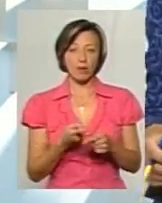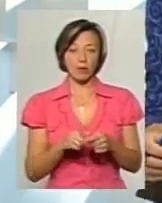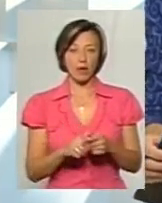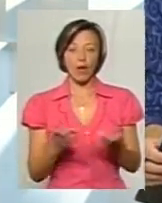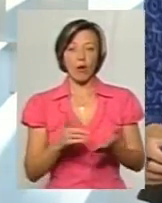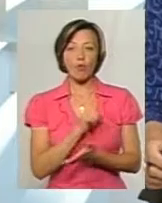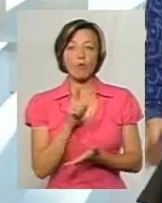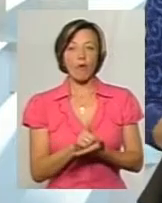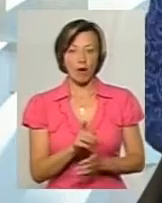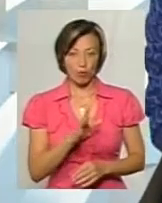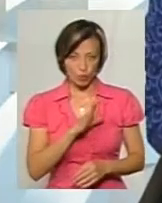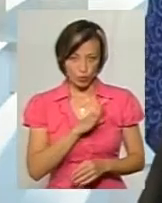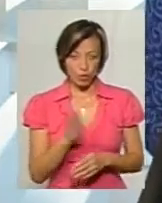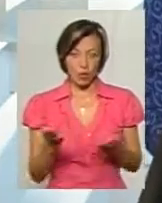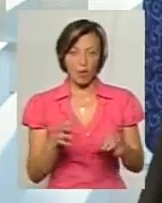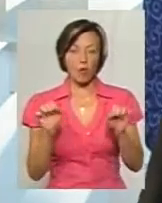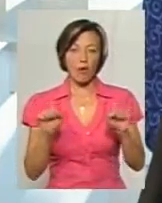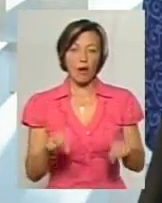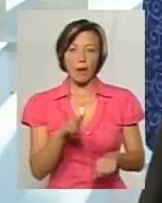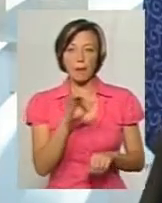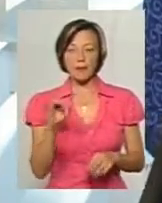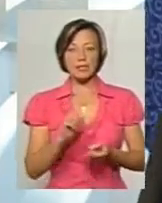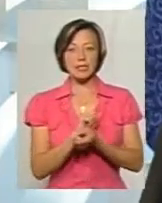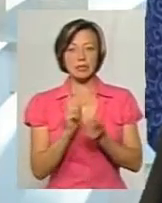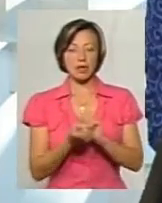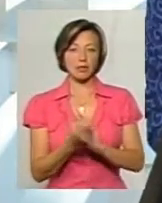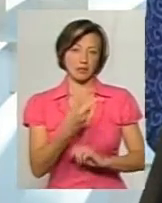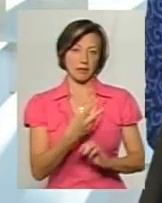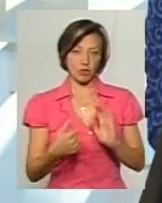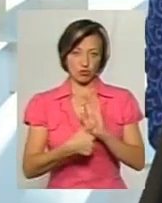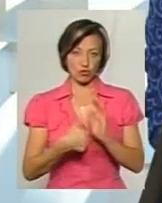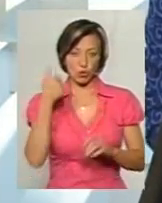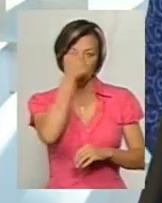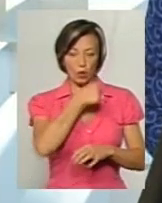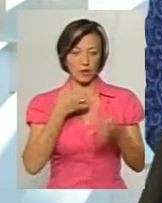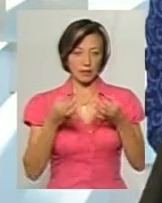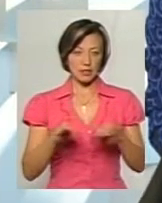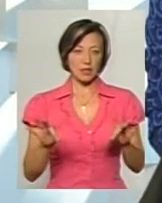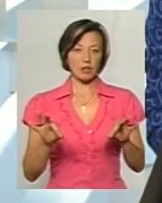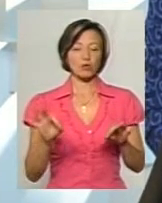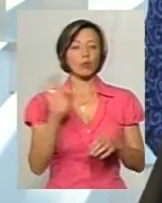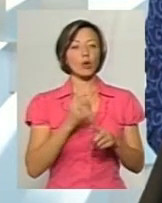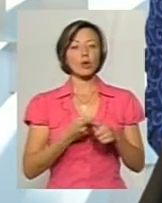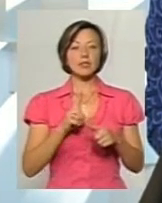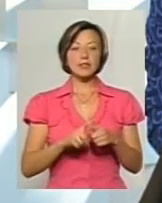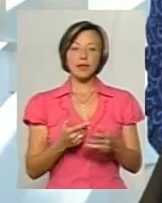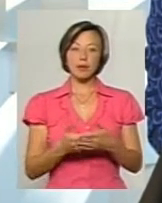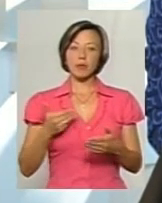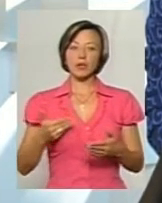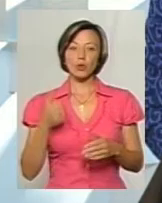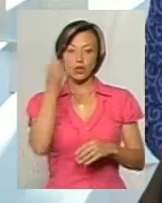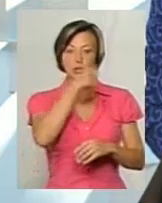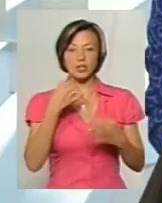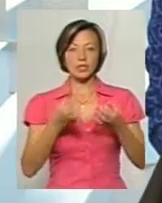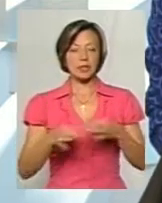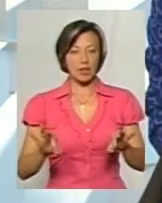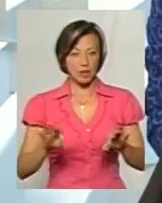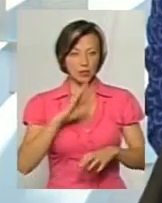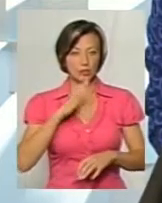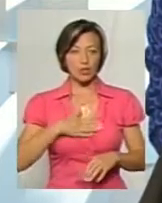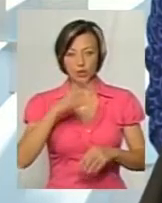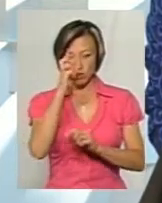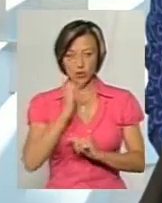має бути і якою могла б стати за 26 років незалежності? Про це напередодні річниці незалежності